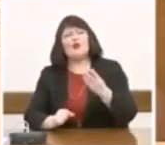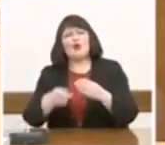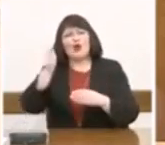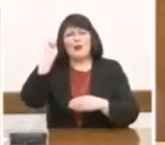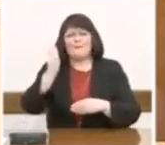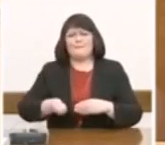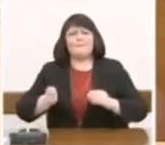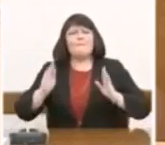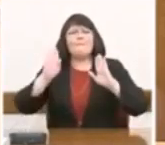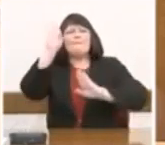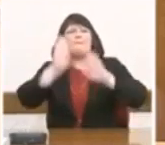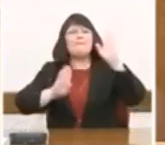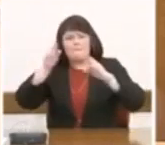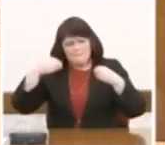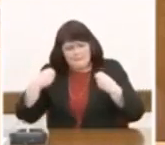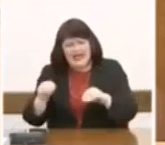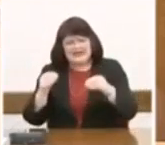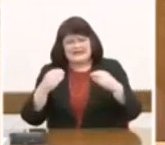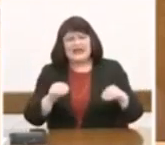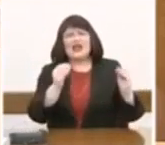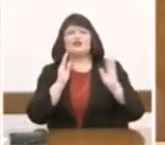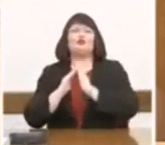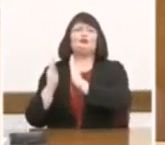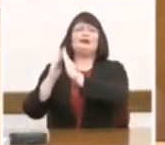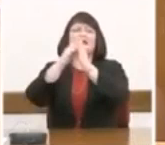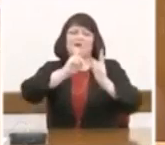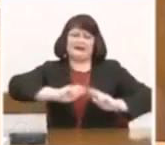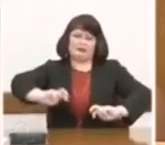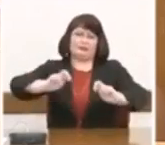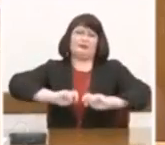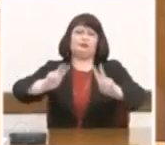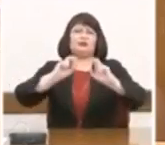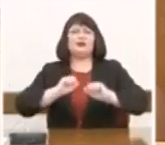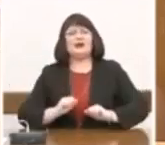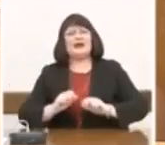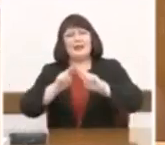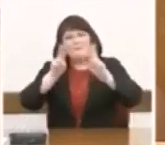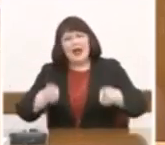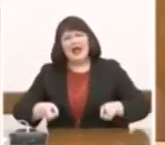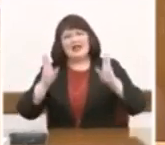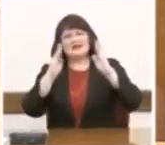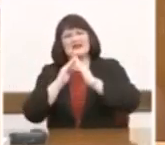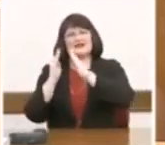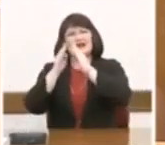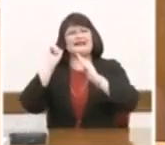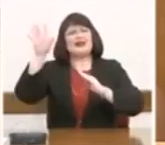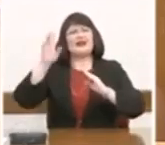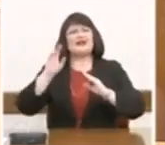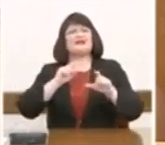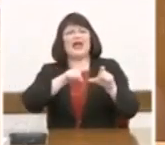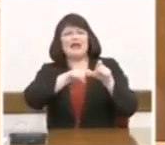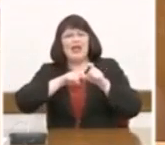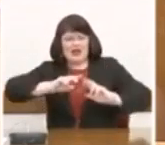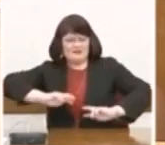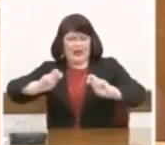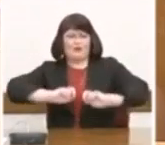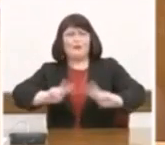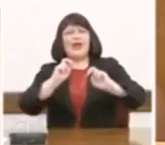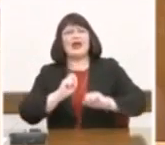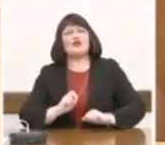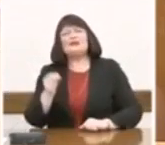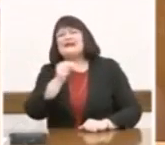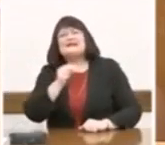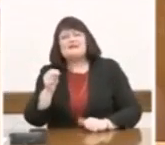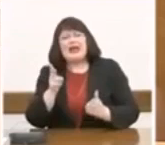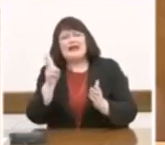που καθιερώθηκαν με δικό σας νόμο και παραδίδουν κατοικίες και καταστήματα στα αρπακτικά funds? Τι σημαίνει δικαιοσύνη παντού